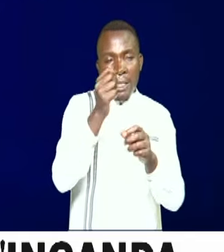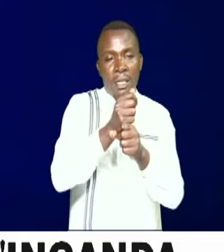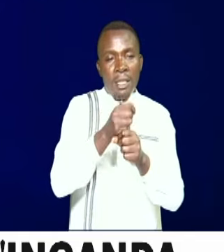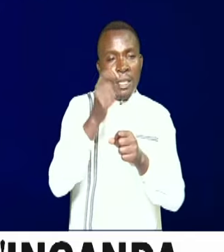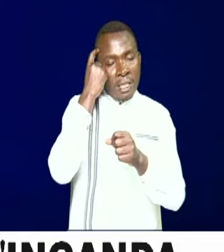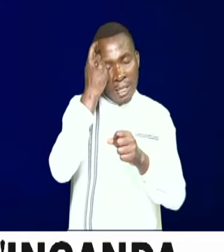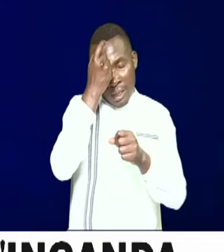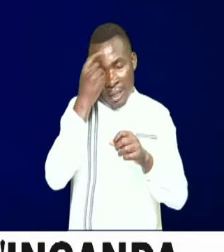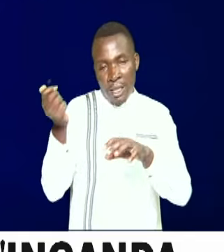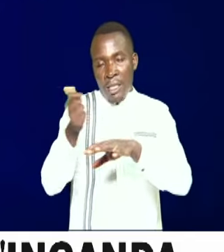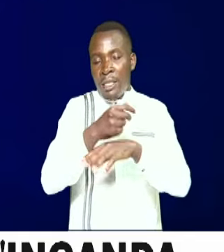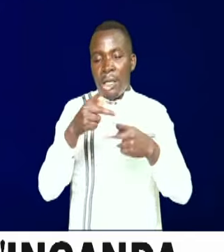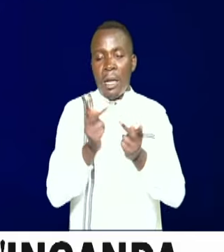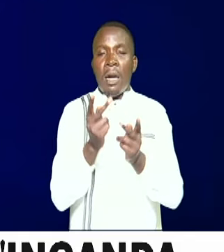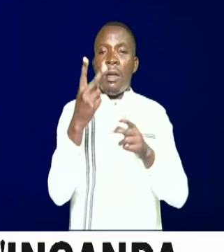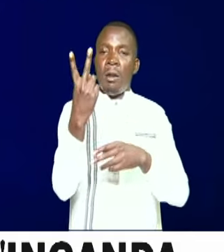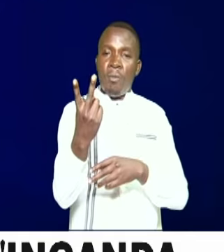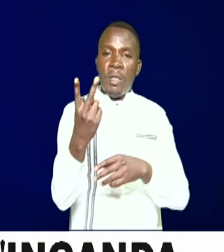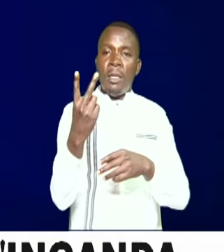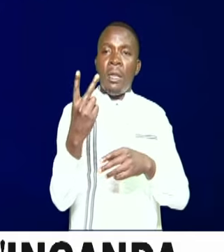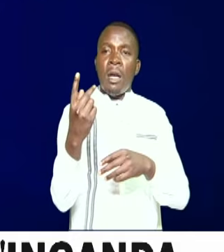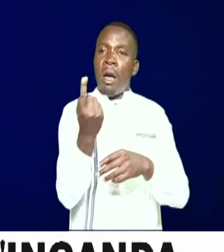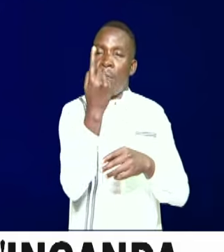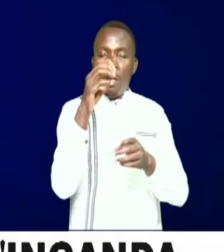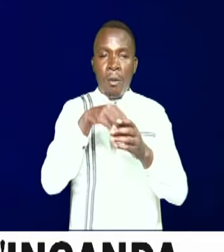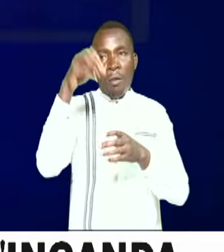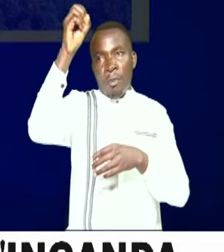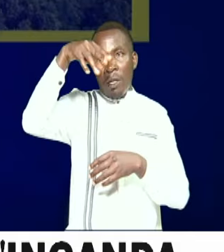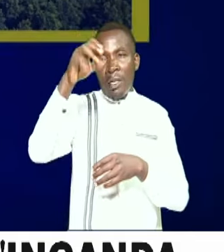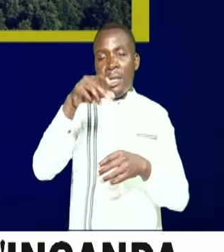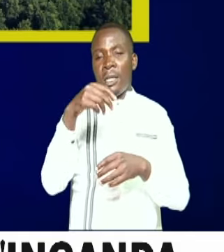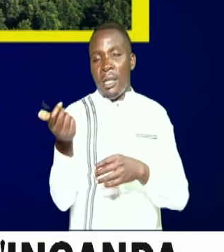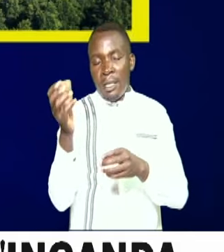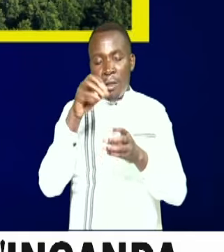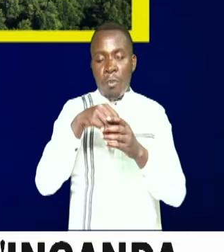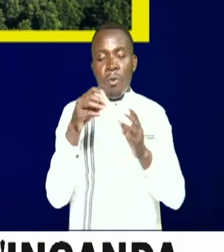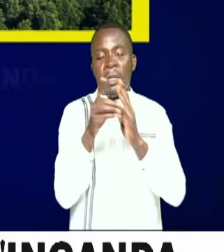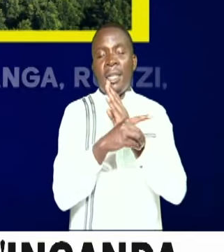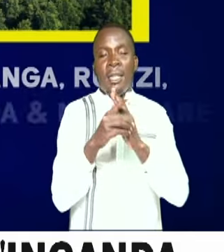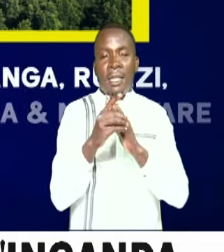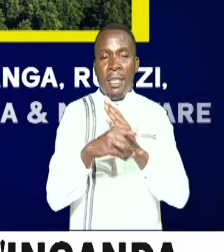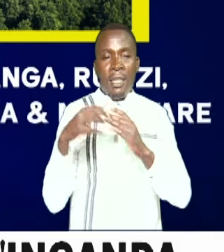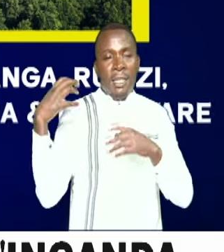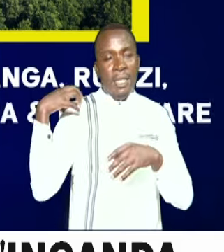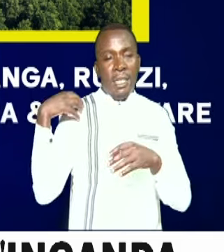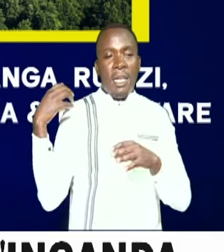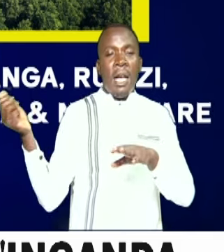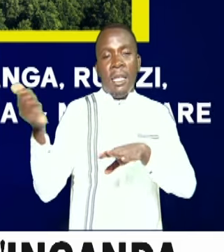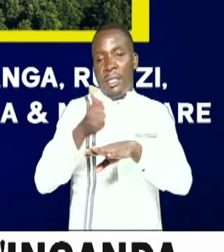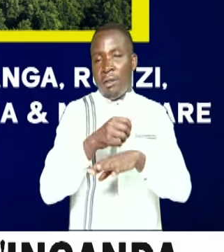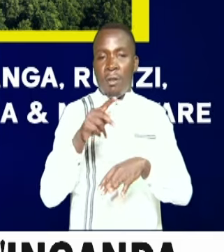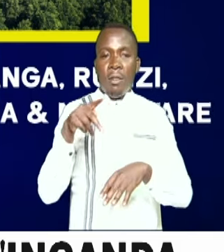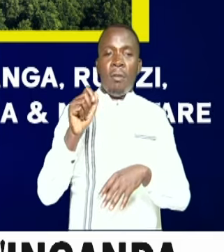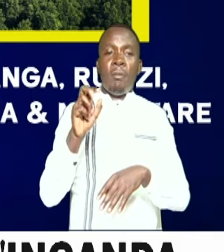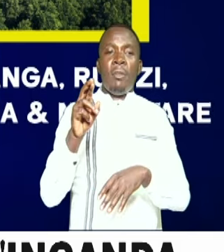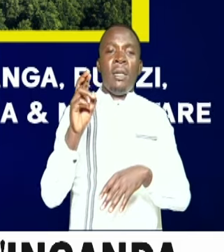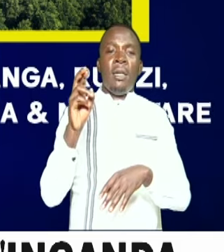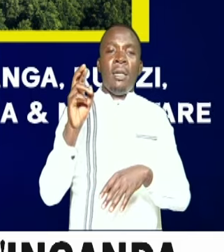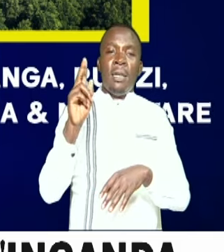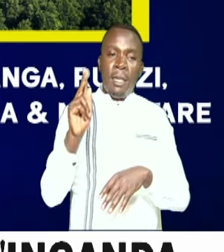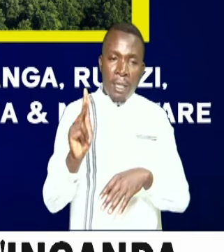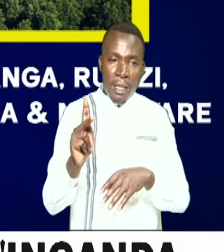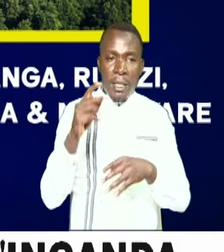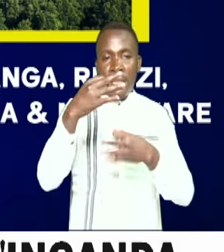zihariye zahariwe inganda, imwe iri Kigali, indi iri mu karere ka Bugesera, ndetse hashyizweho na pariki z'inganda zigera ku 8 ziri mu turere